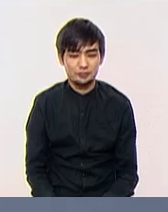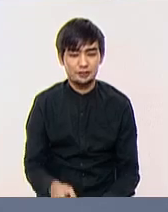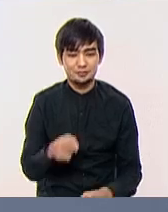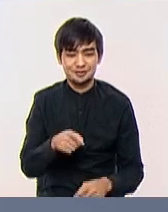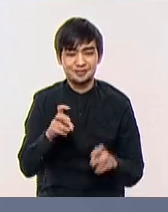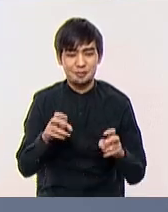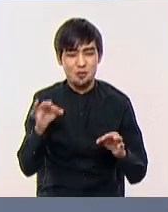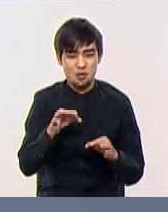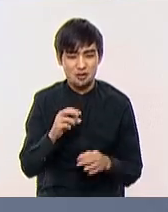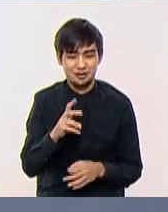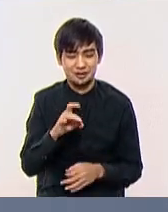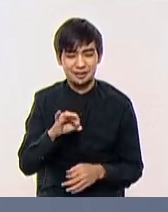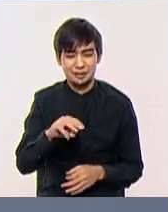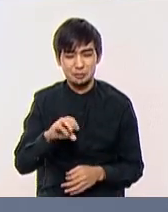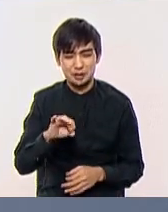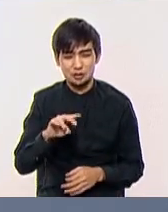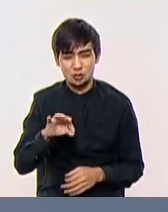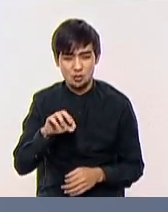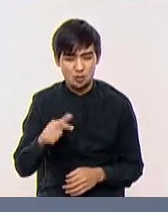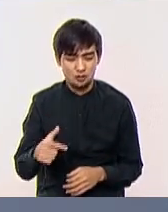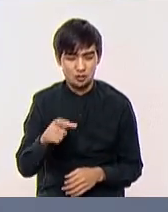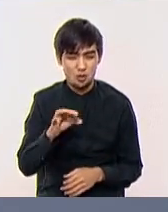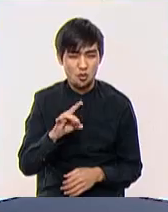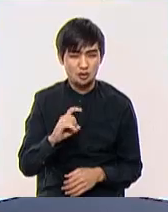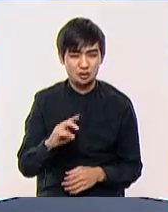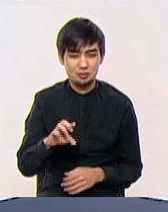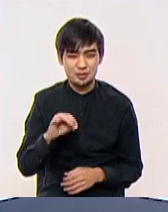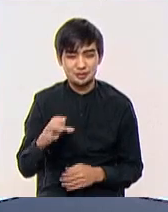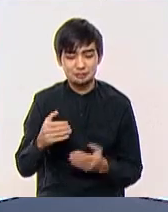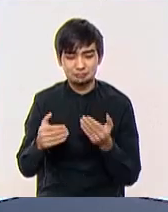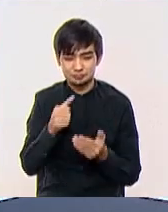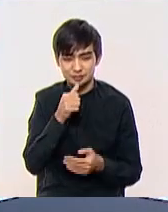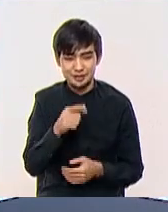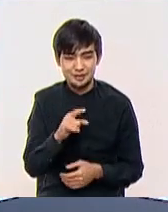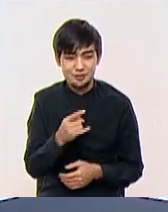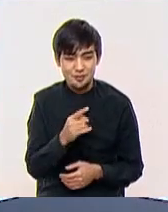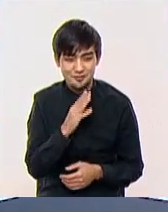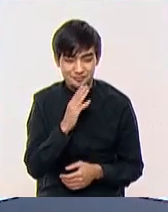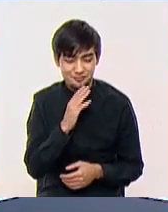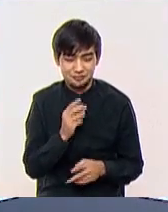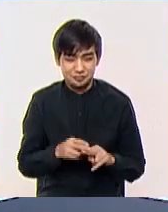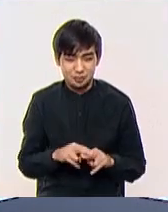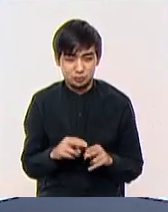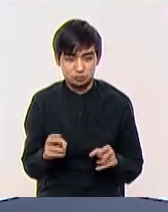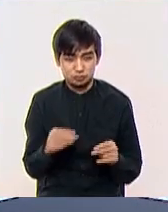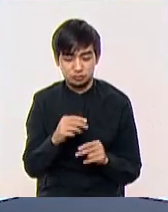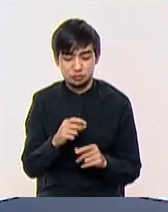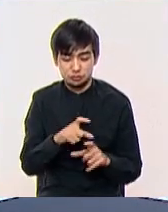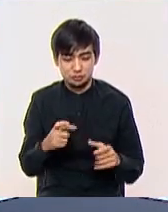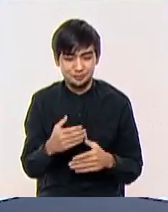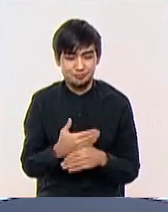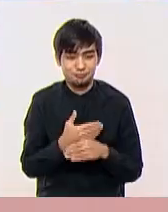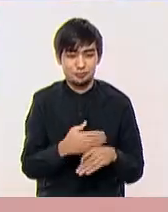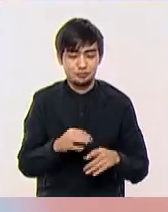Біз бұл тақырыпты криминолог орынбасар Тілепбергеновпен талқыласақ, орынбасарымыз оқушыға дер кезінде адамдар көмекке келмегенде жағдайдың